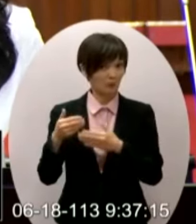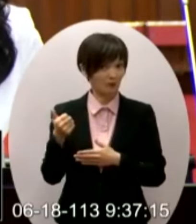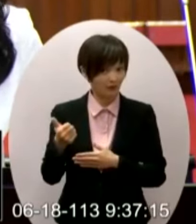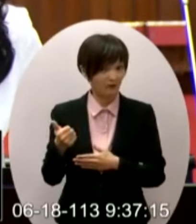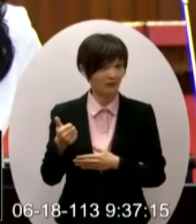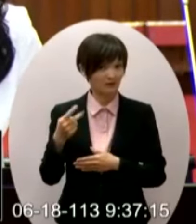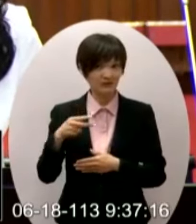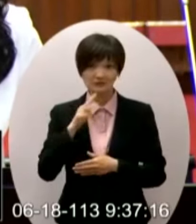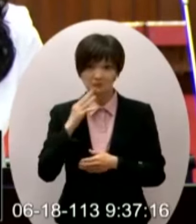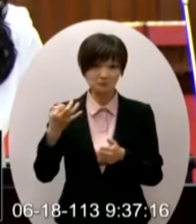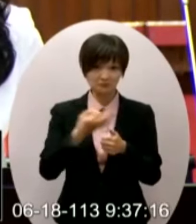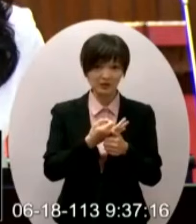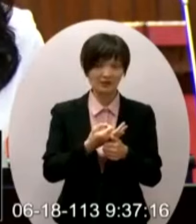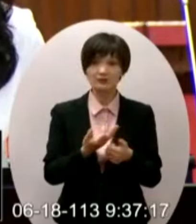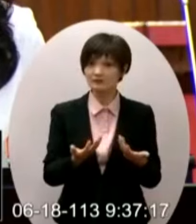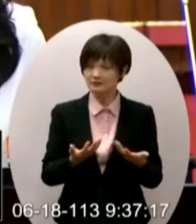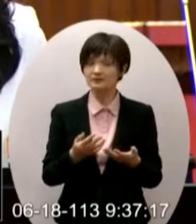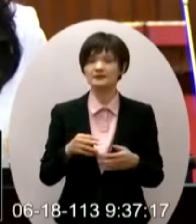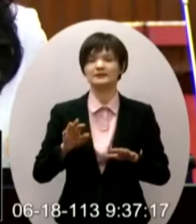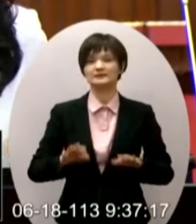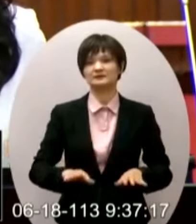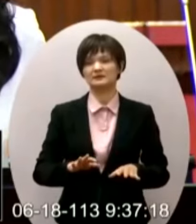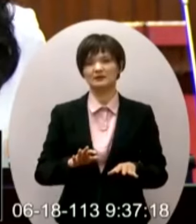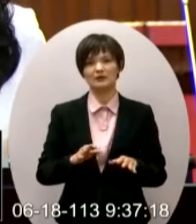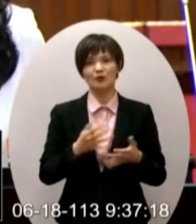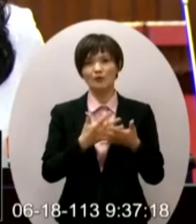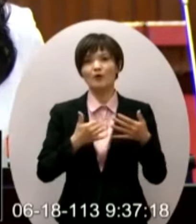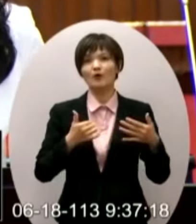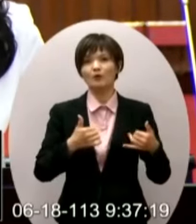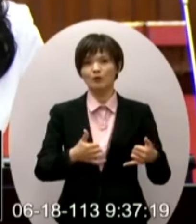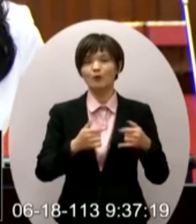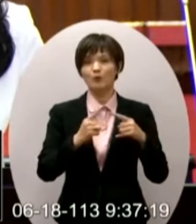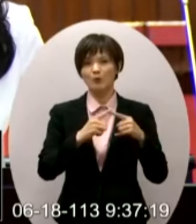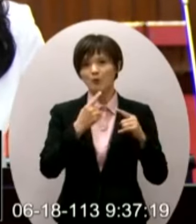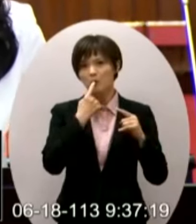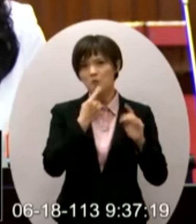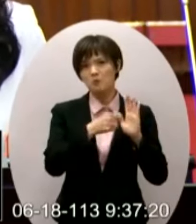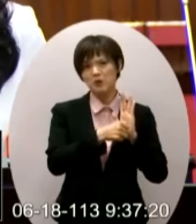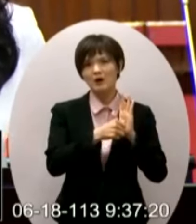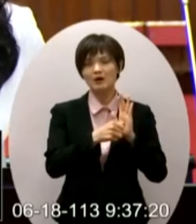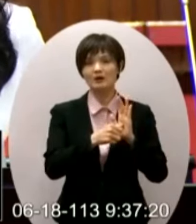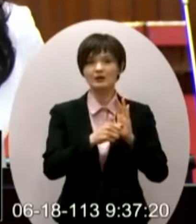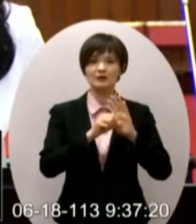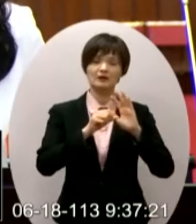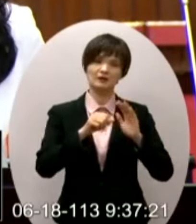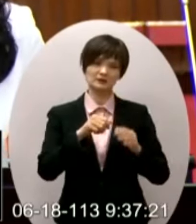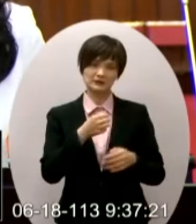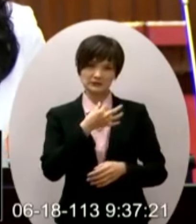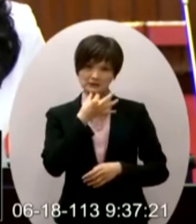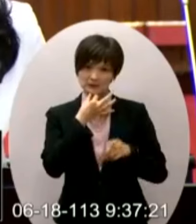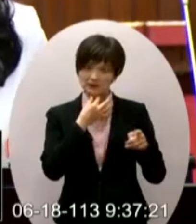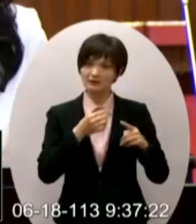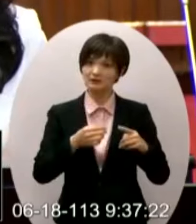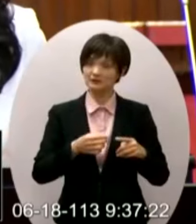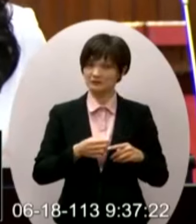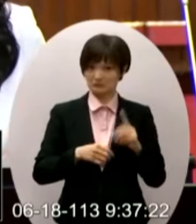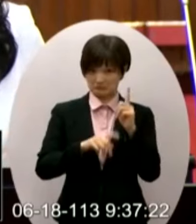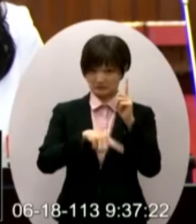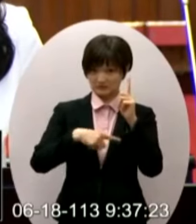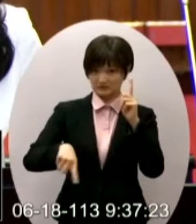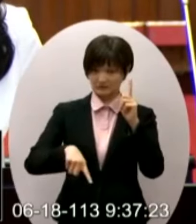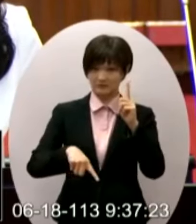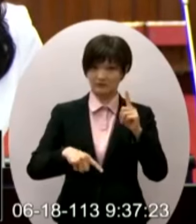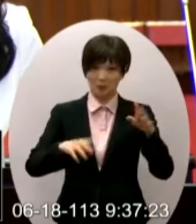有艺人要组政党，网红艺人要组政党，这些都是背后如果有中国干爹，我就